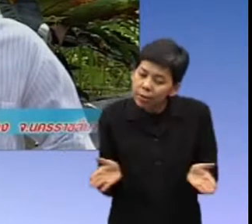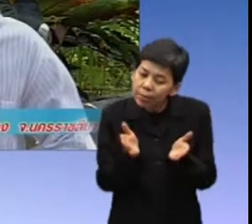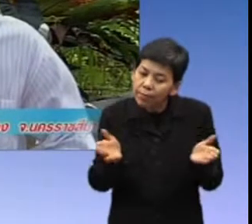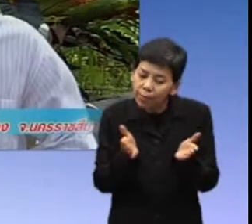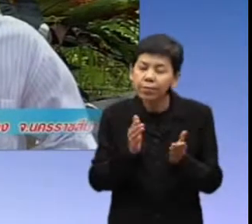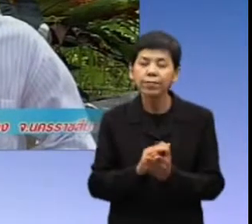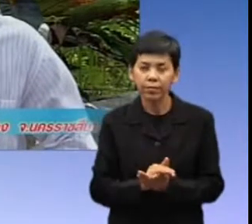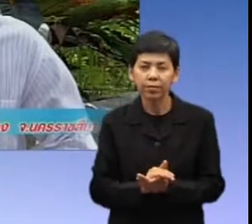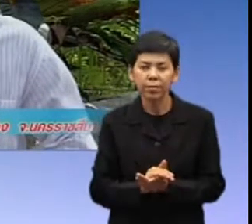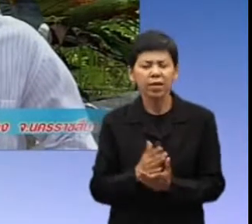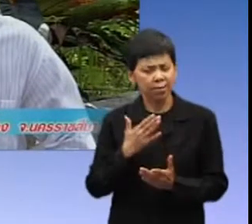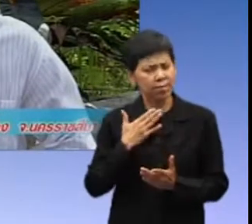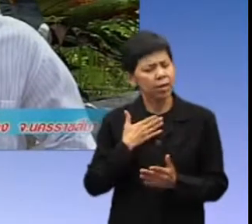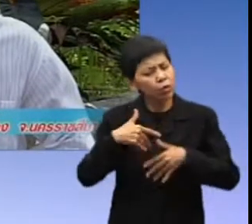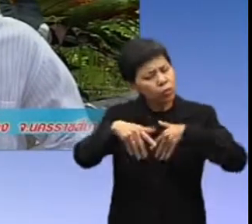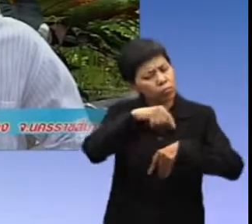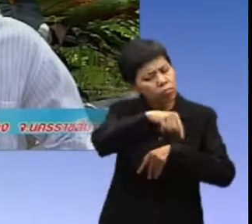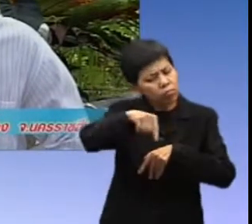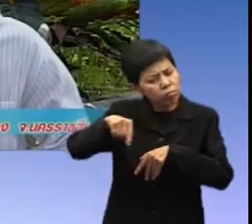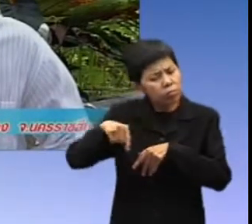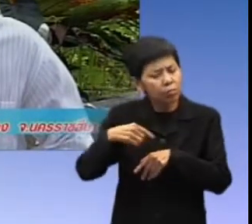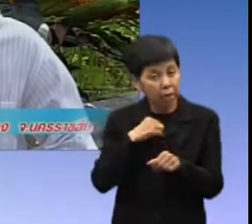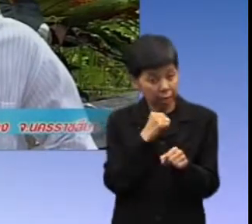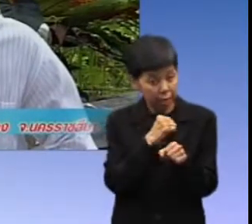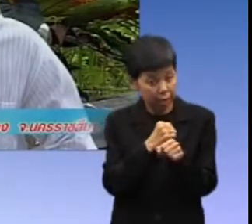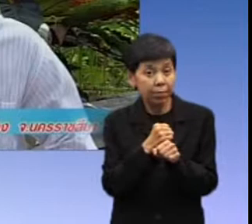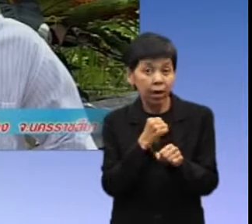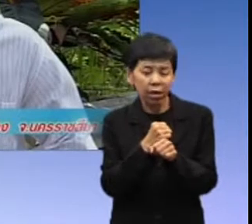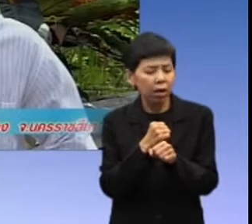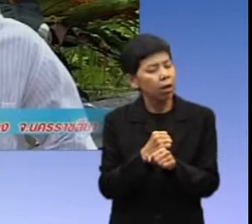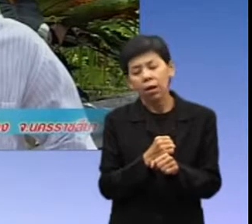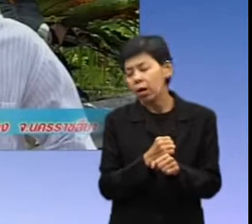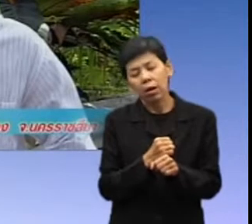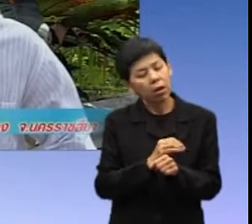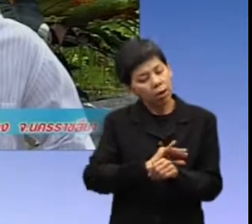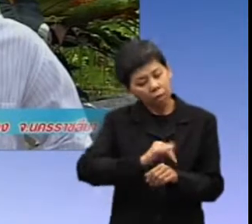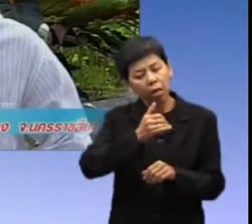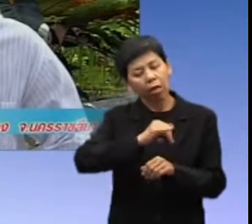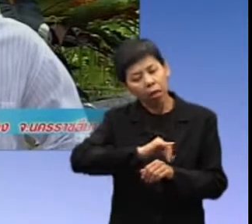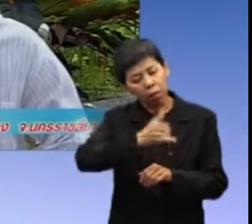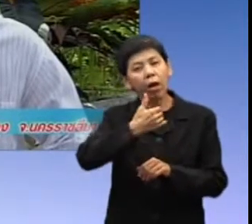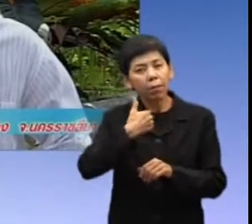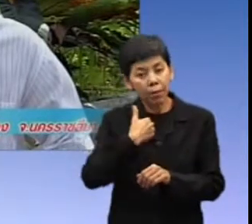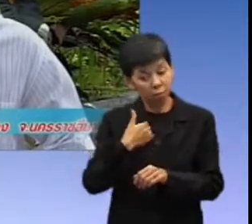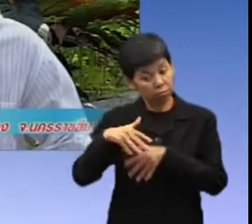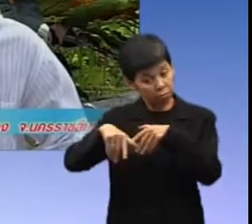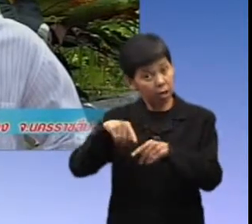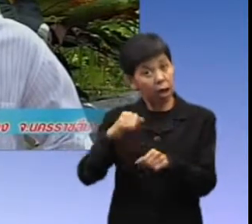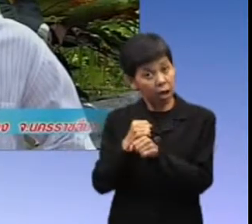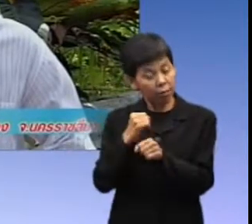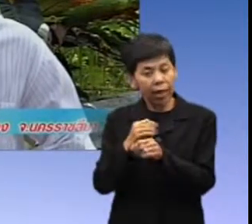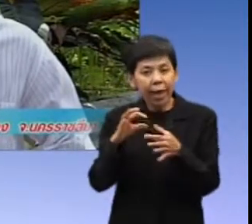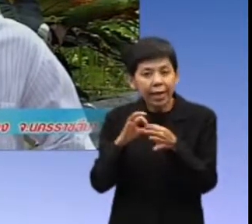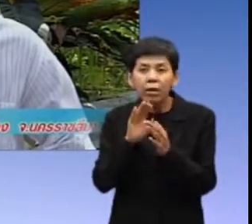แล้วก็มีหลายชุมชนที่ทำแล้วไม่ประสบความสำเร็จแต่ชุมชนกวนอิมนั้น